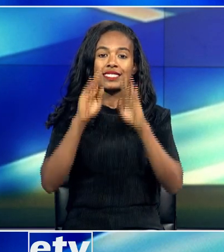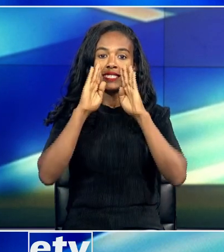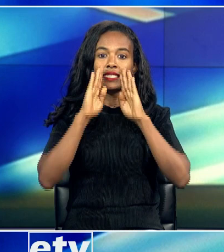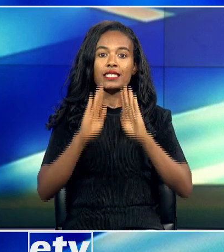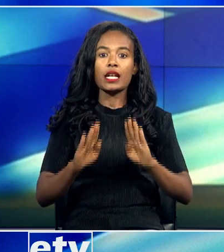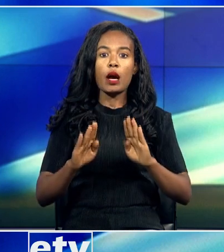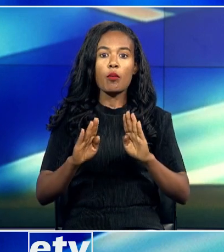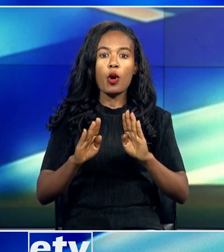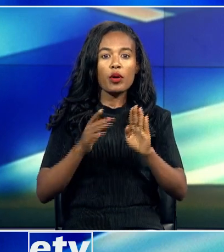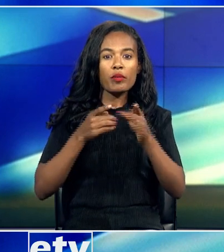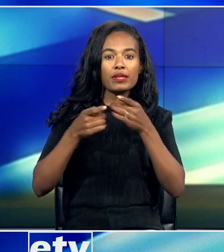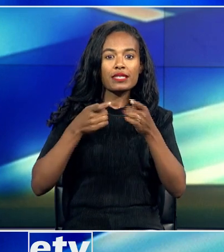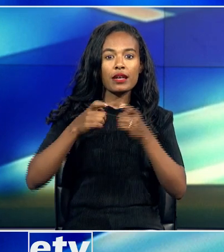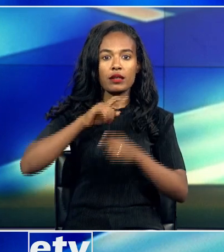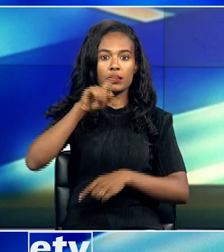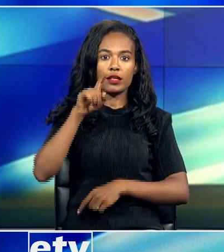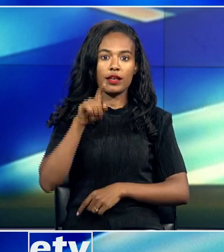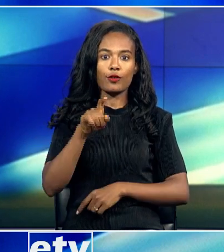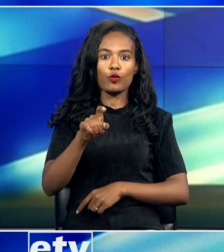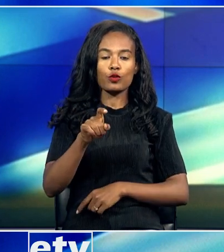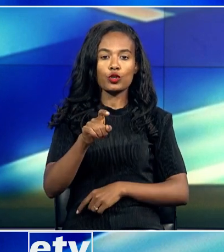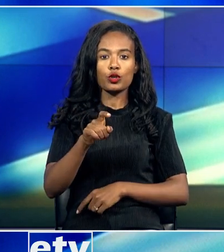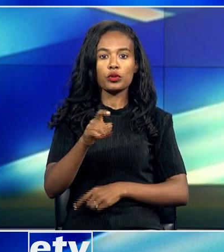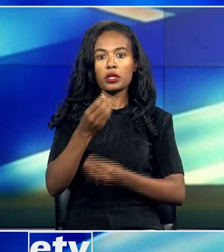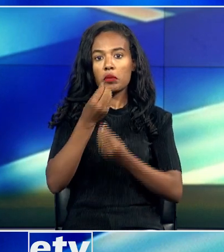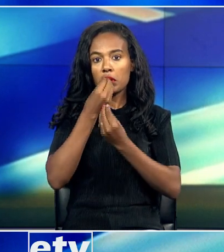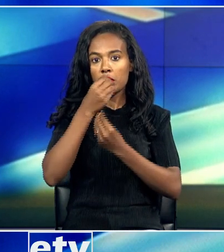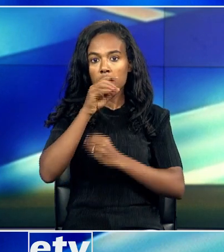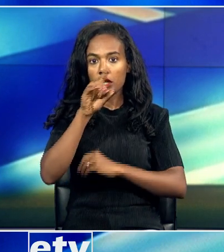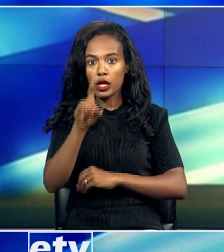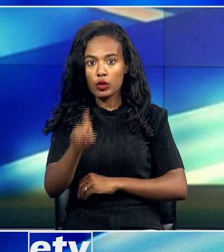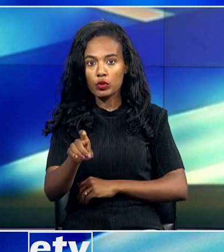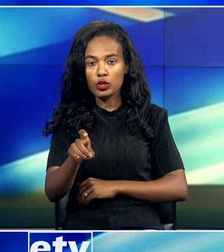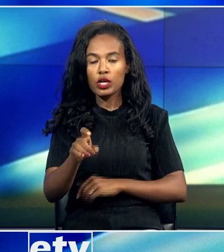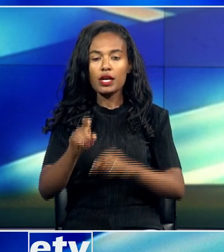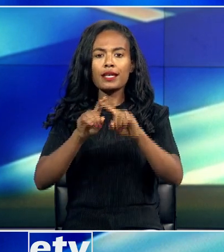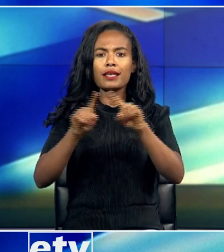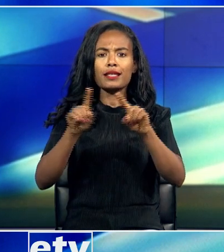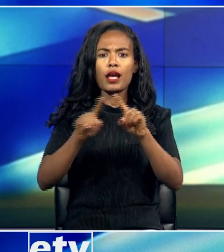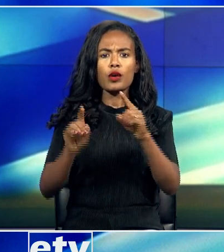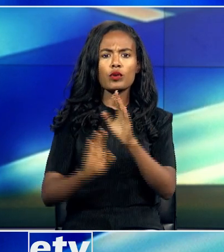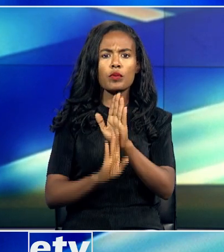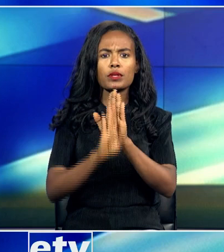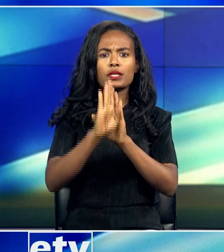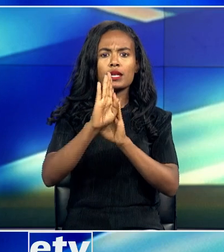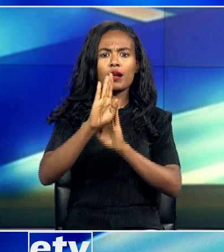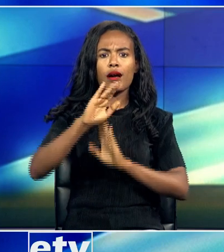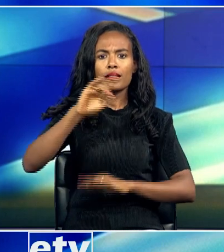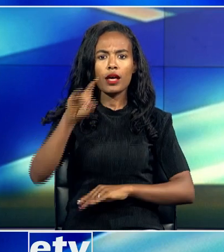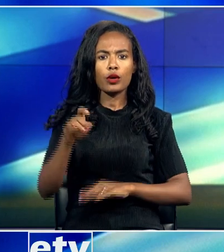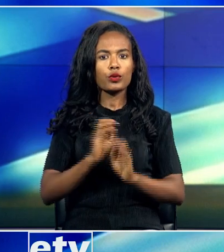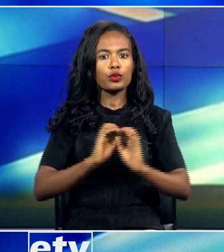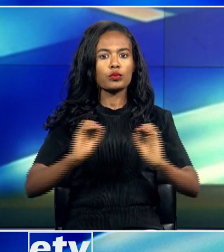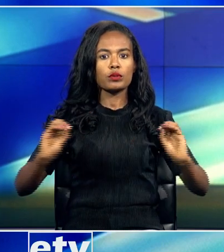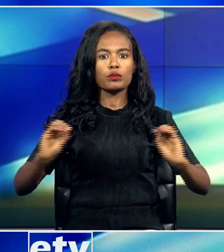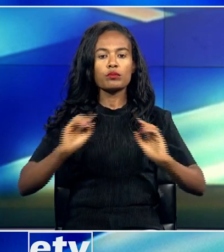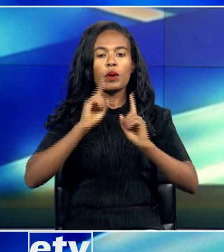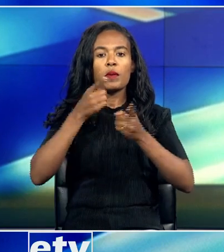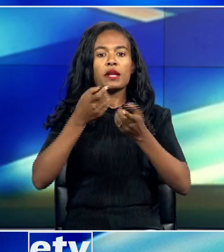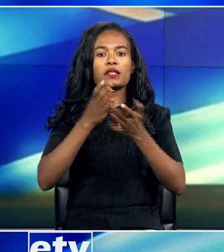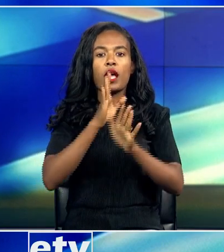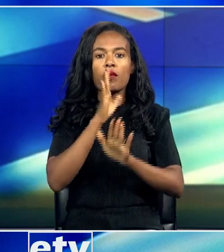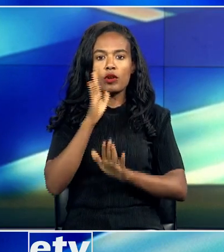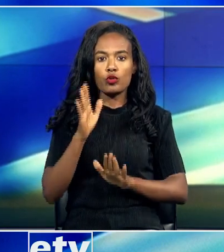የሰላማዊ መስተዳደር ጥያቄዎች፣ የምግብ ጥያቄዎች፣ የተለያዩ የብልጽግና ጥያቄዎች ምንም መመለስ